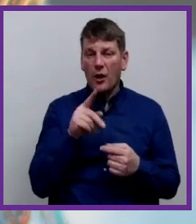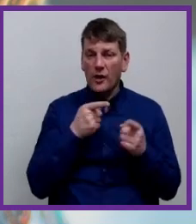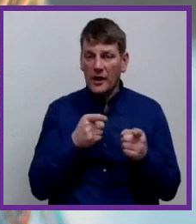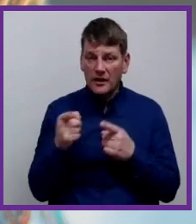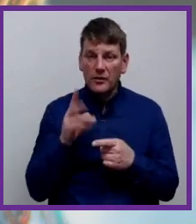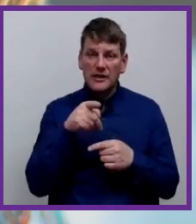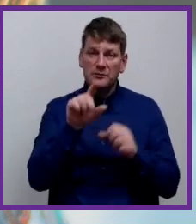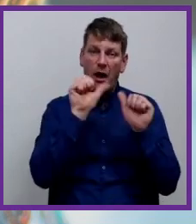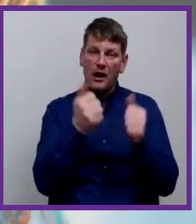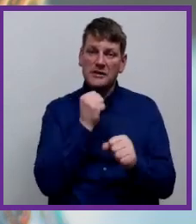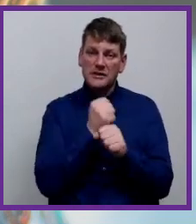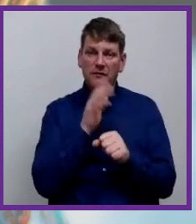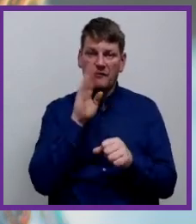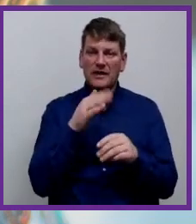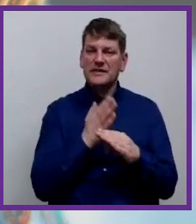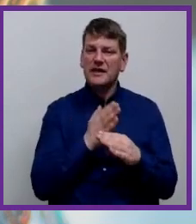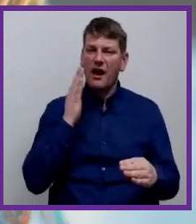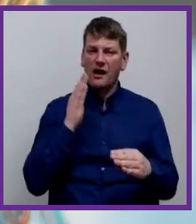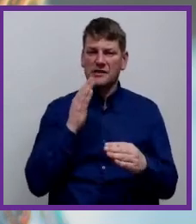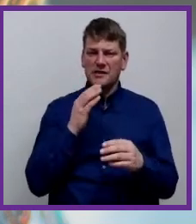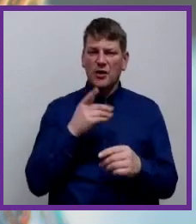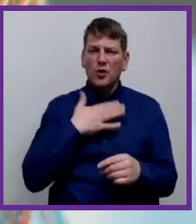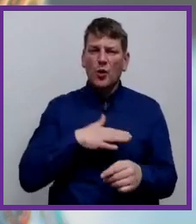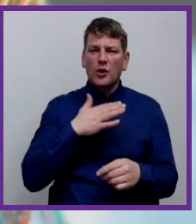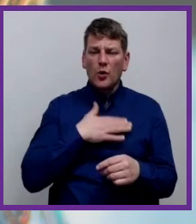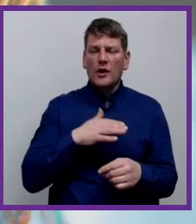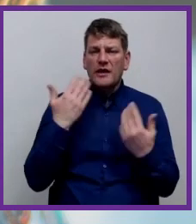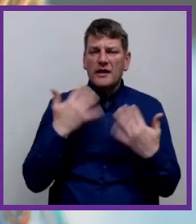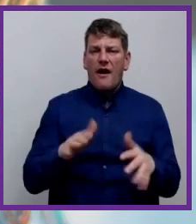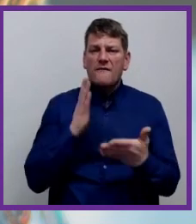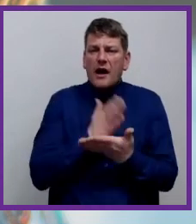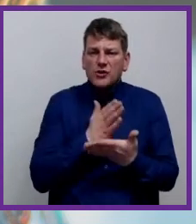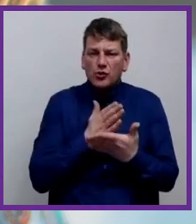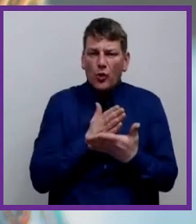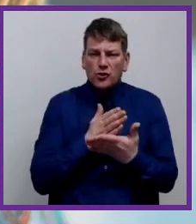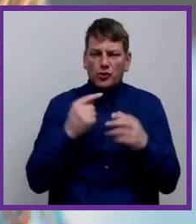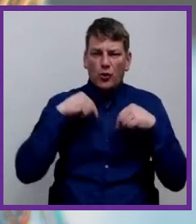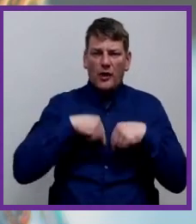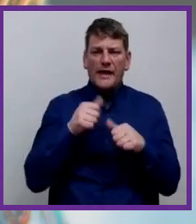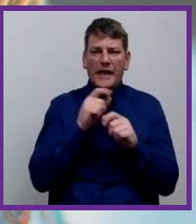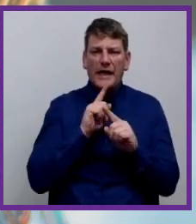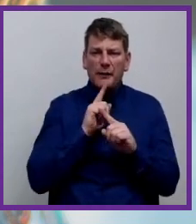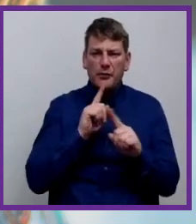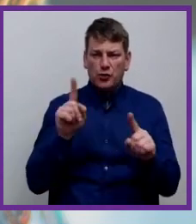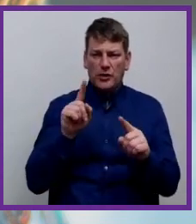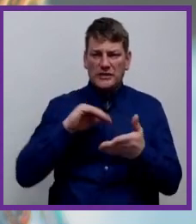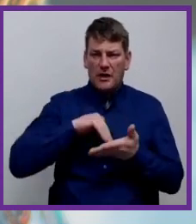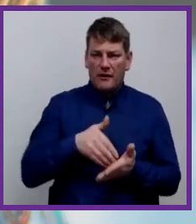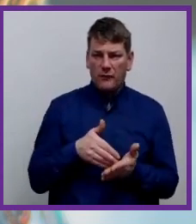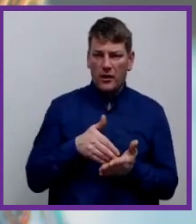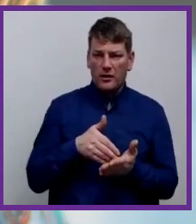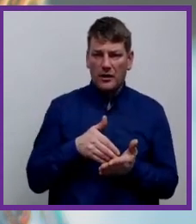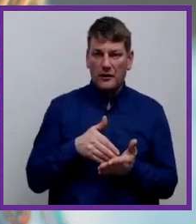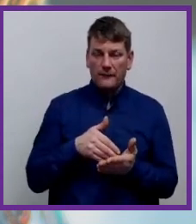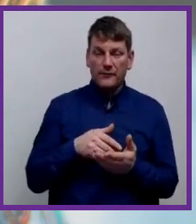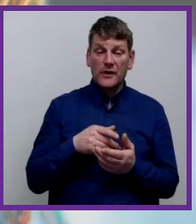mākslas darbs viņos var sāsināt ļoti, ļoti viņu jāvesošo tādu īpašo stāvokli. Un